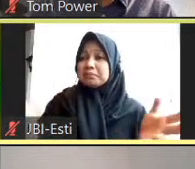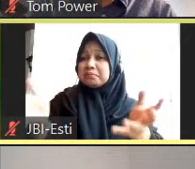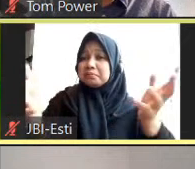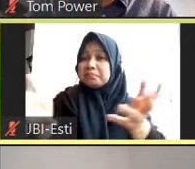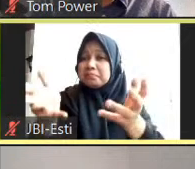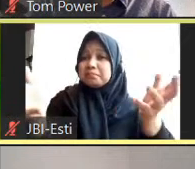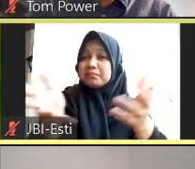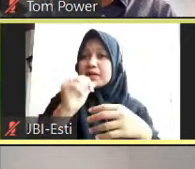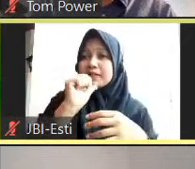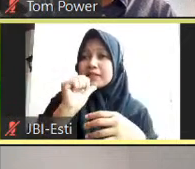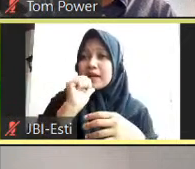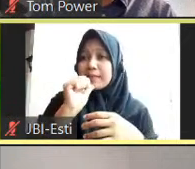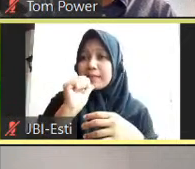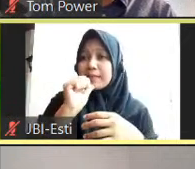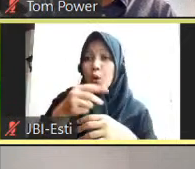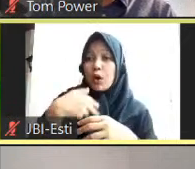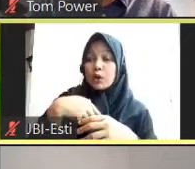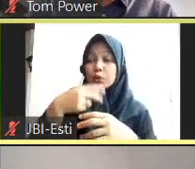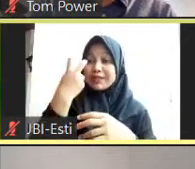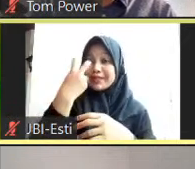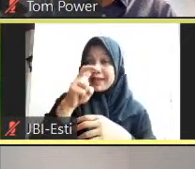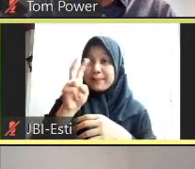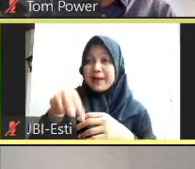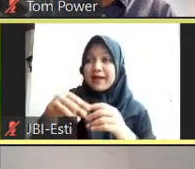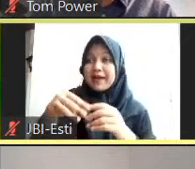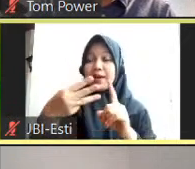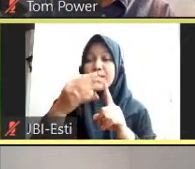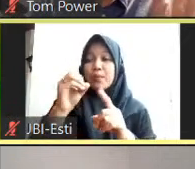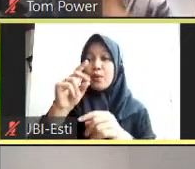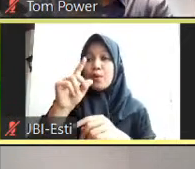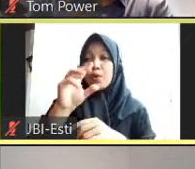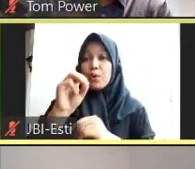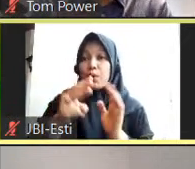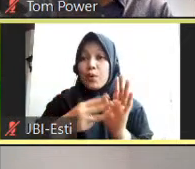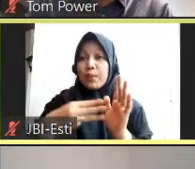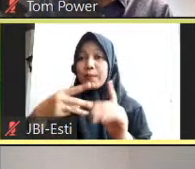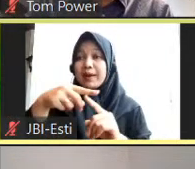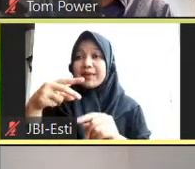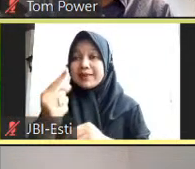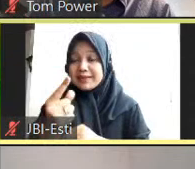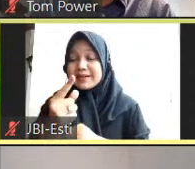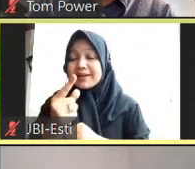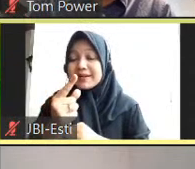dinilai dengan botometer, yaitu parameter apakah akun ini real atau akun ini